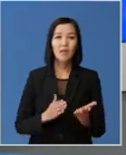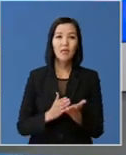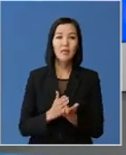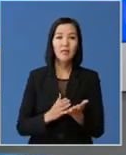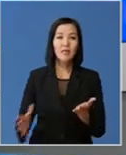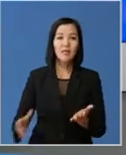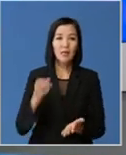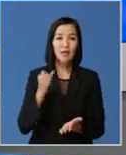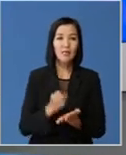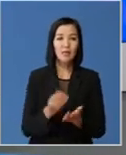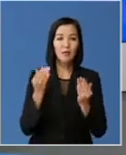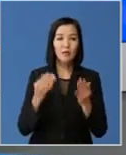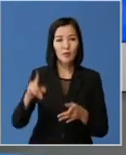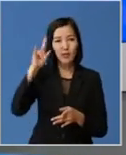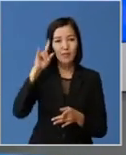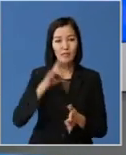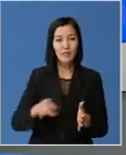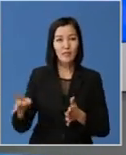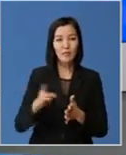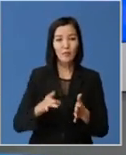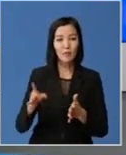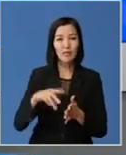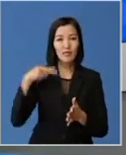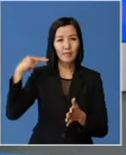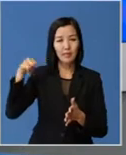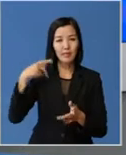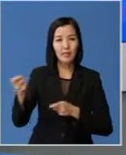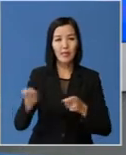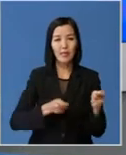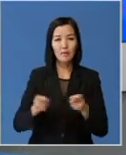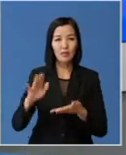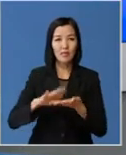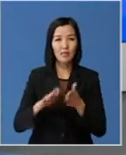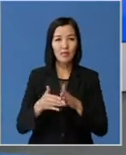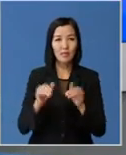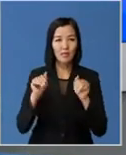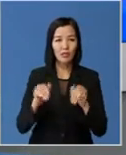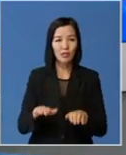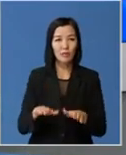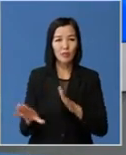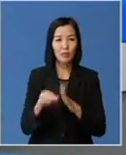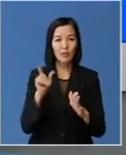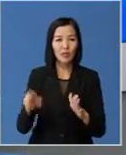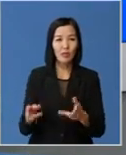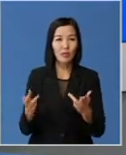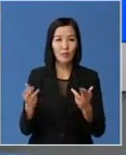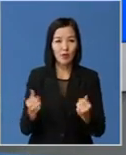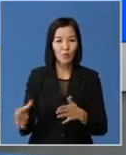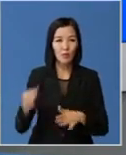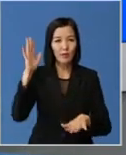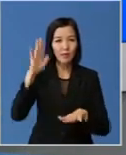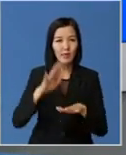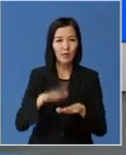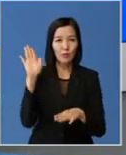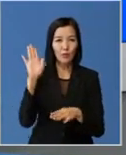Кадрлық тағайындау. Бүгін Қазақстан Республикасының президенті әкімшілігінің келісіміне сәйкес аудандық депутаттар мақылдауымен облыс әкімі